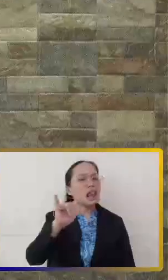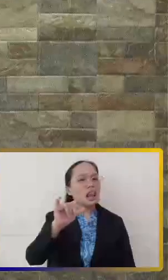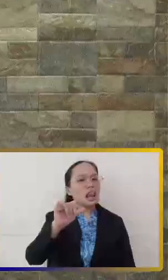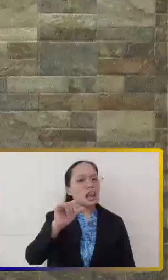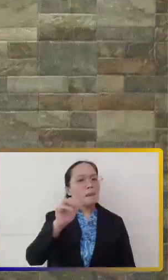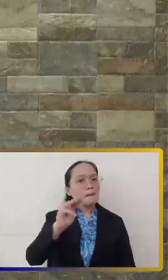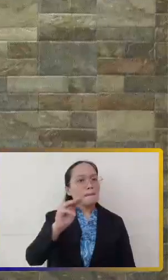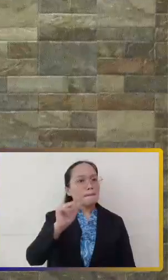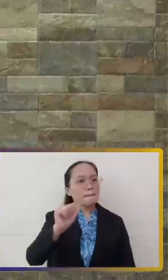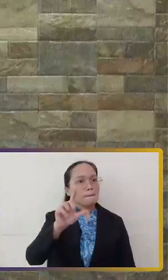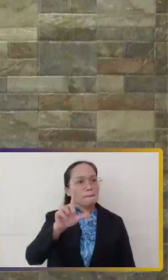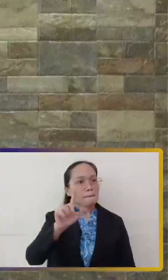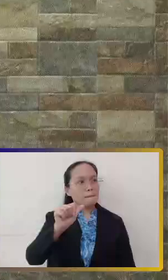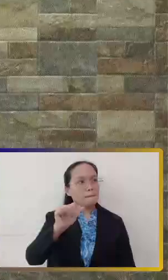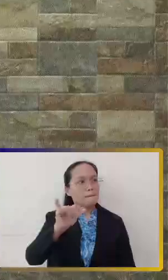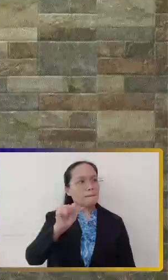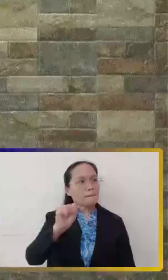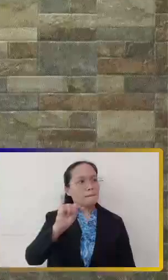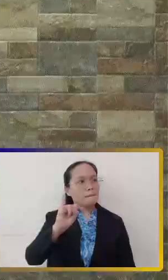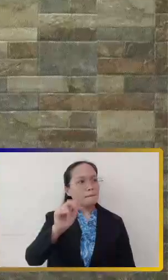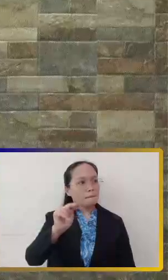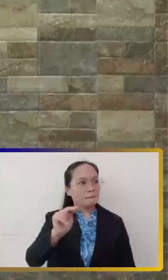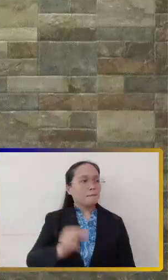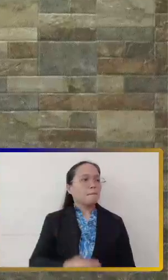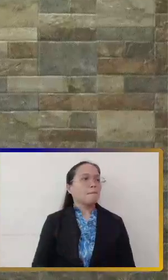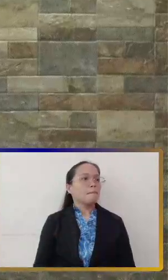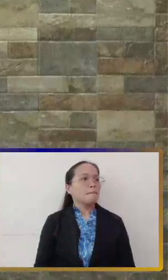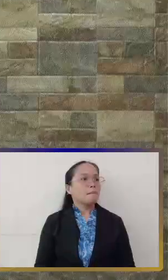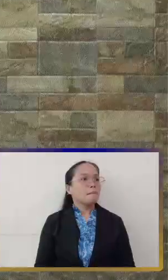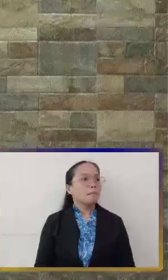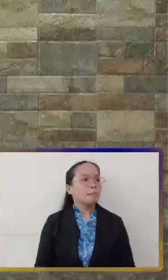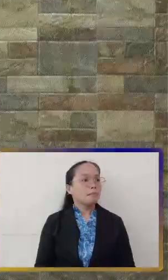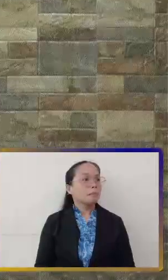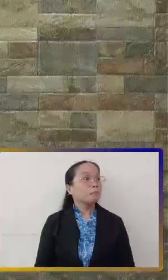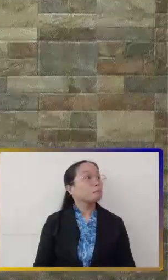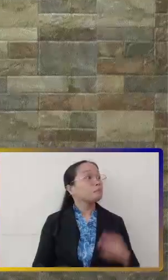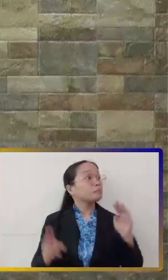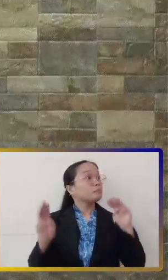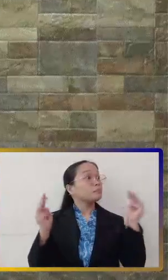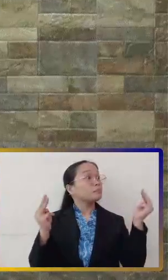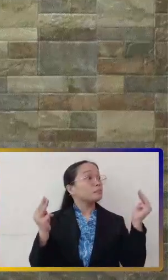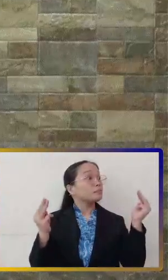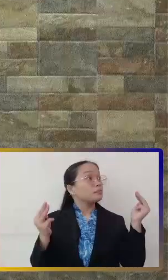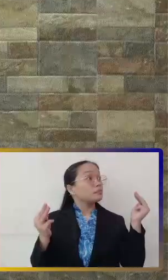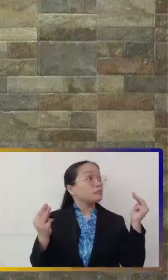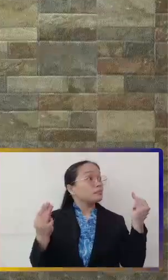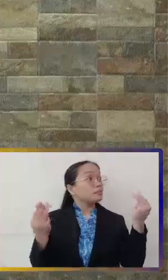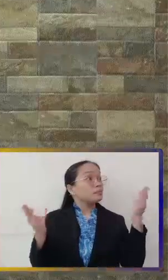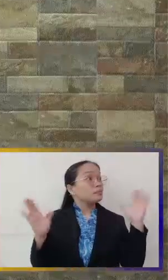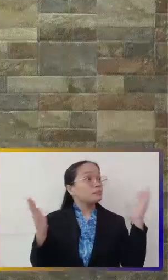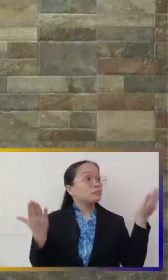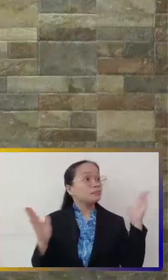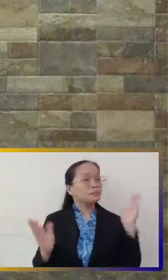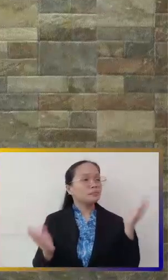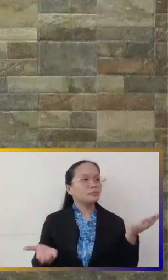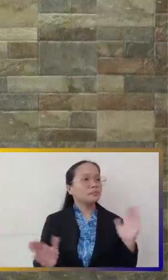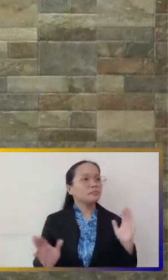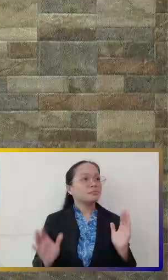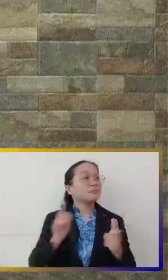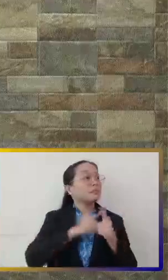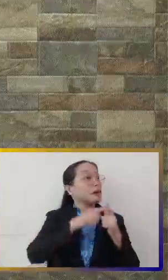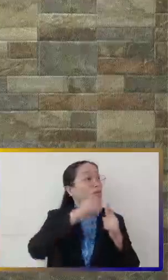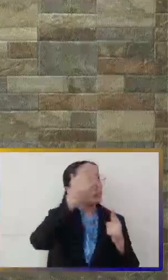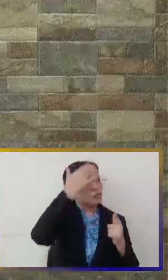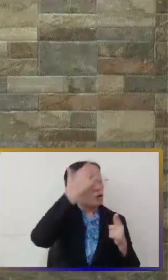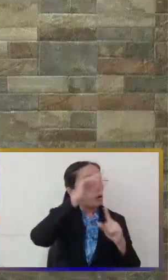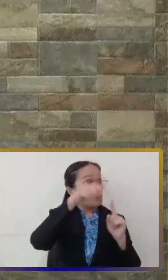Black. So, punta kami, tuwan-tuwa, sabi niya, nung nililid ko sila sa panalangin,